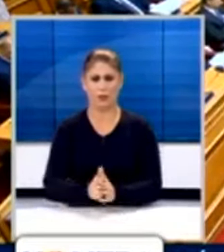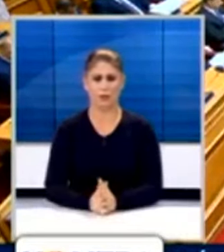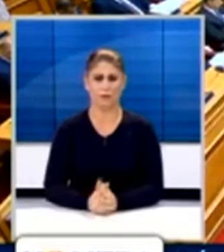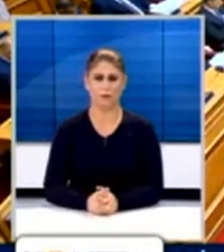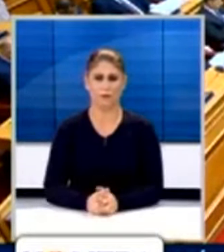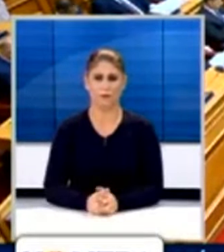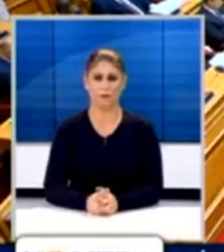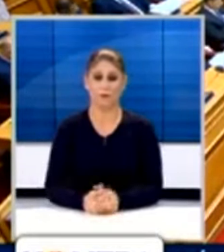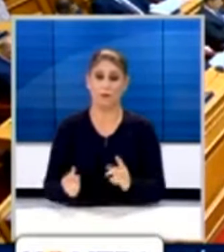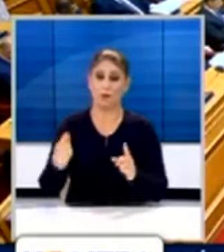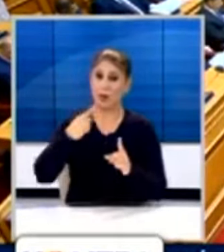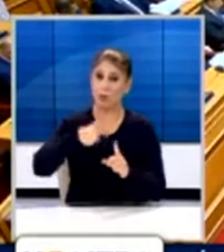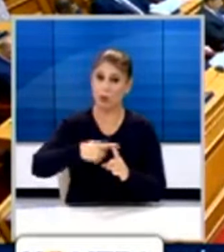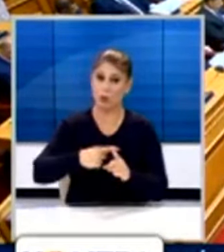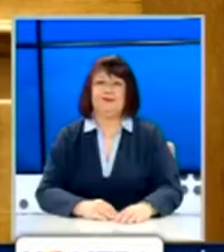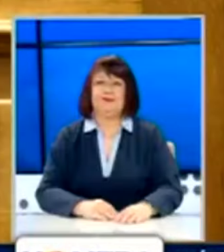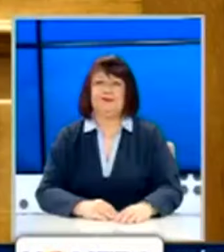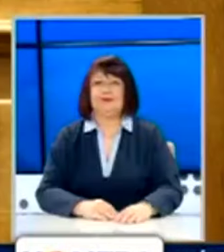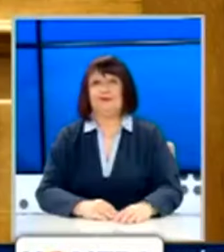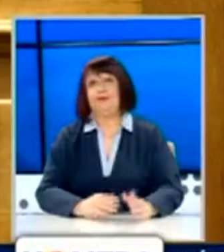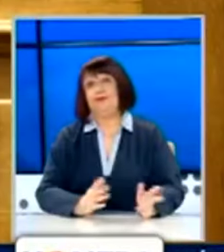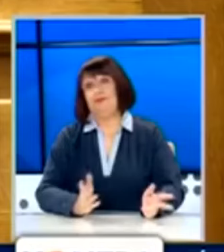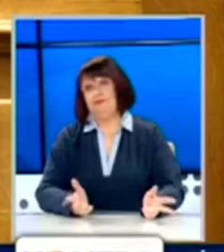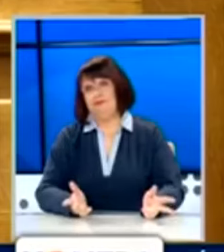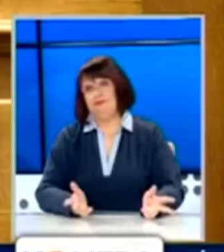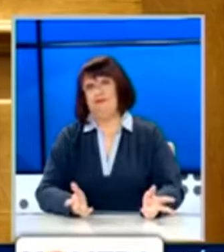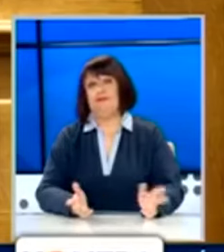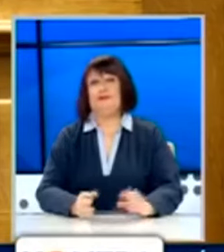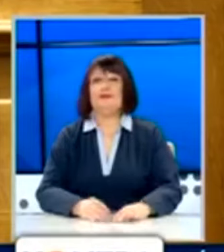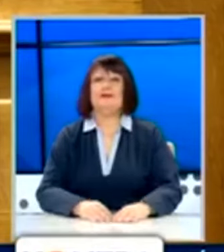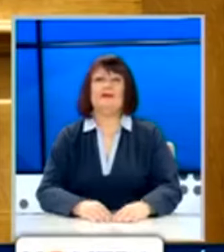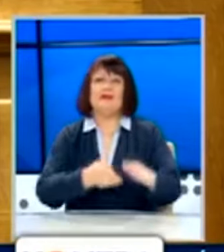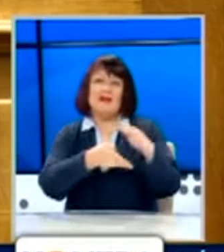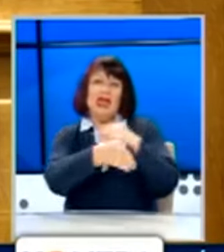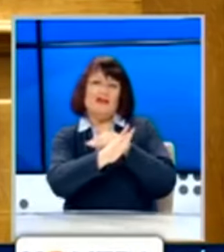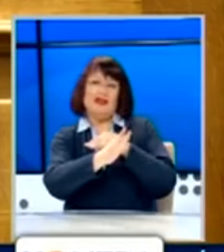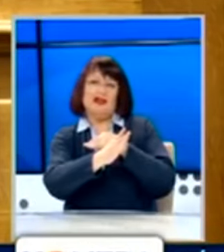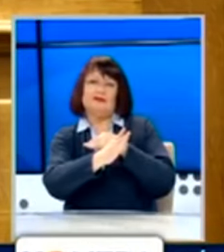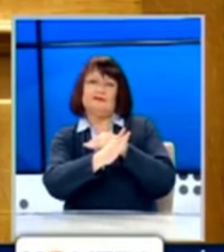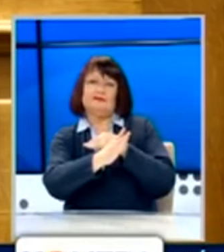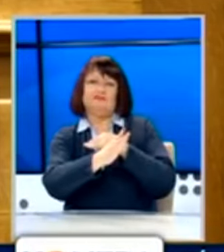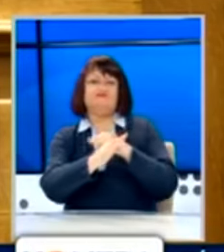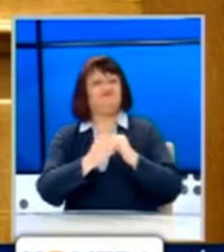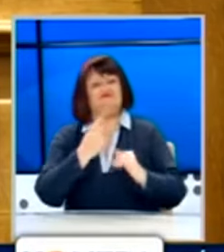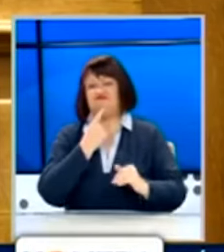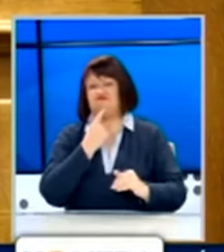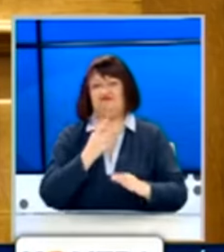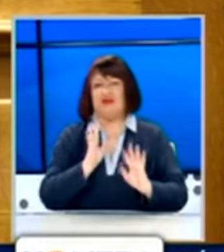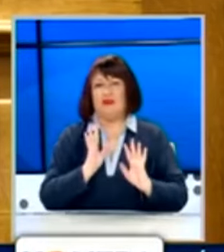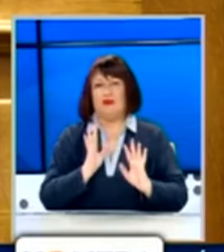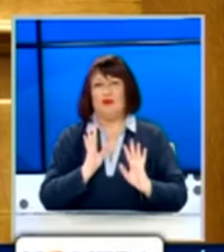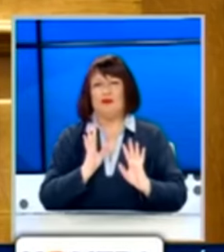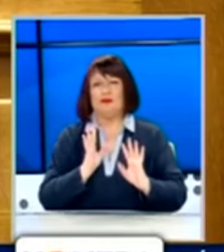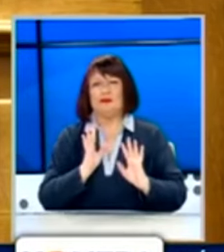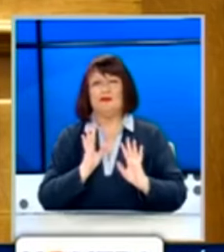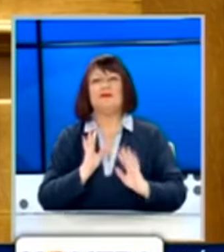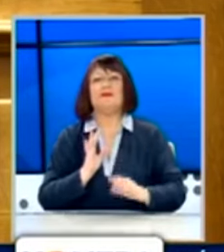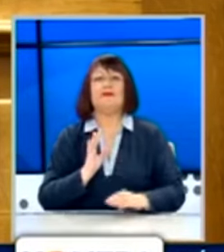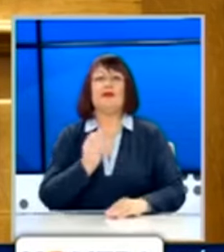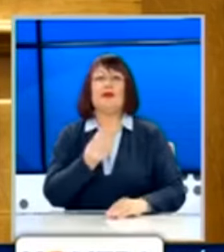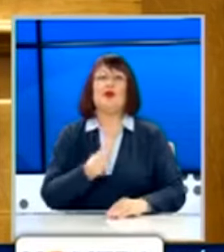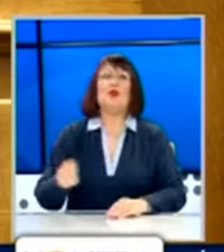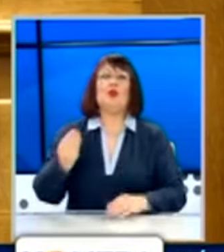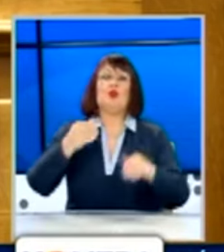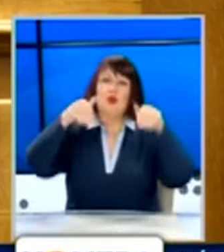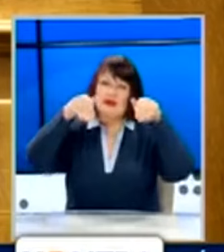για τα κοινοβουλευτικά δεδομένα ανακοίνωση. Και με αφορμή την αποχώρησή του, δεν θα αξιώσω μεγαλύτερο